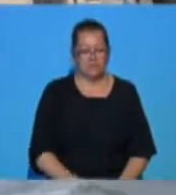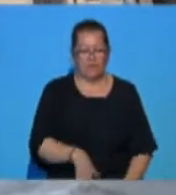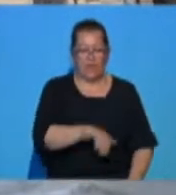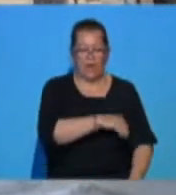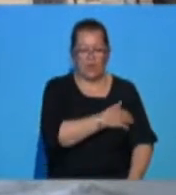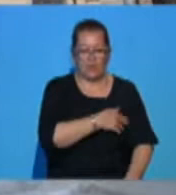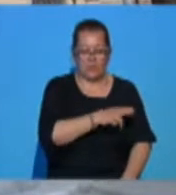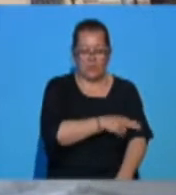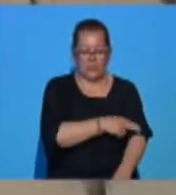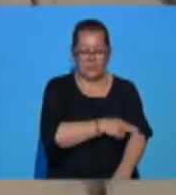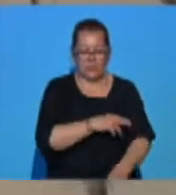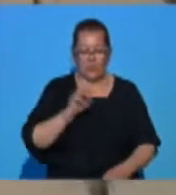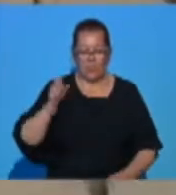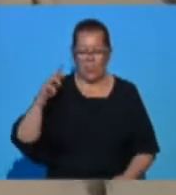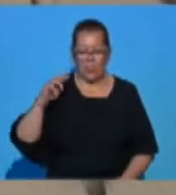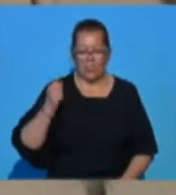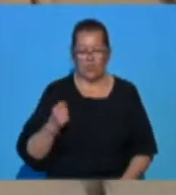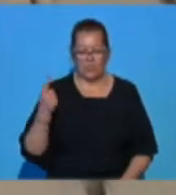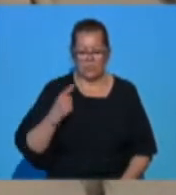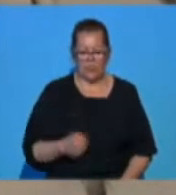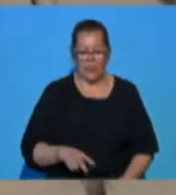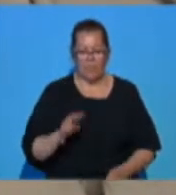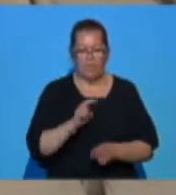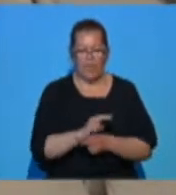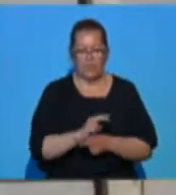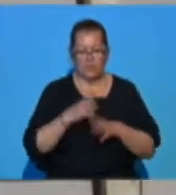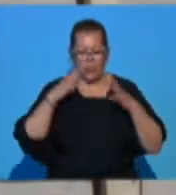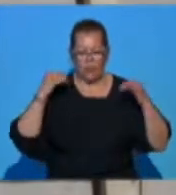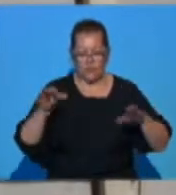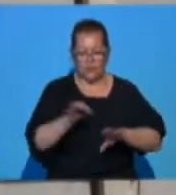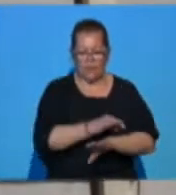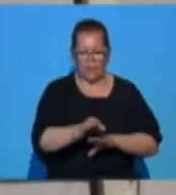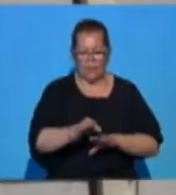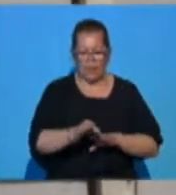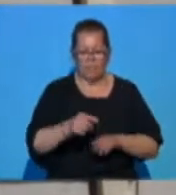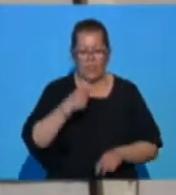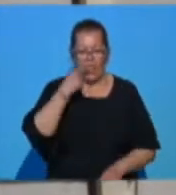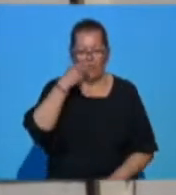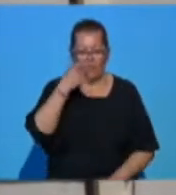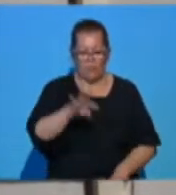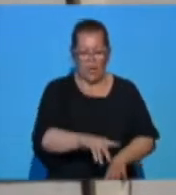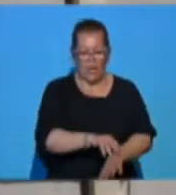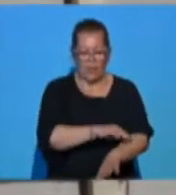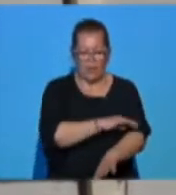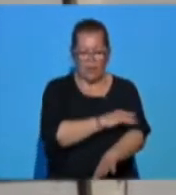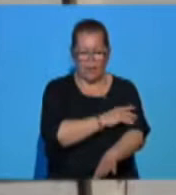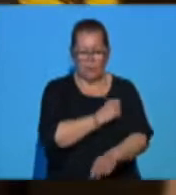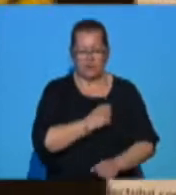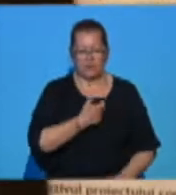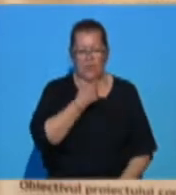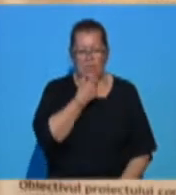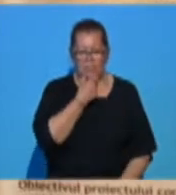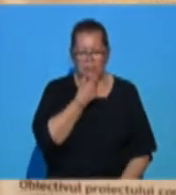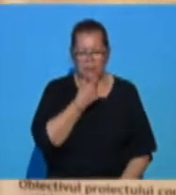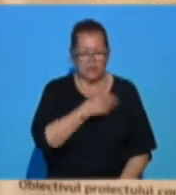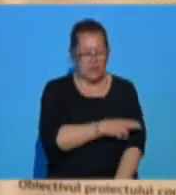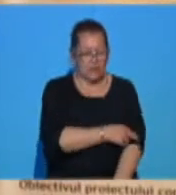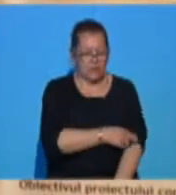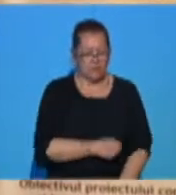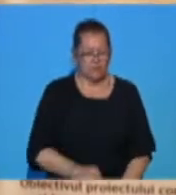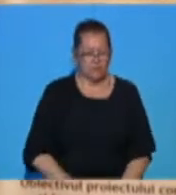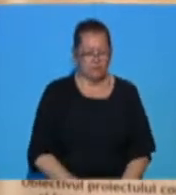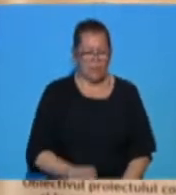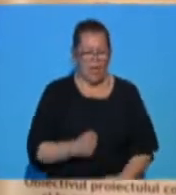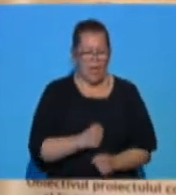Elevii Colegiului Național Carol I sunt implicați în multe proiecte și vorbesc cu emoție de anii de liceu. Am avut inițiativa de a face